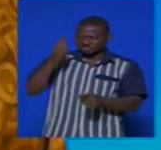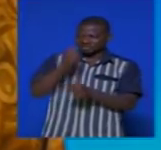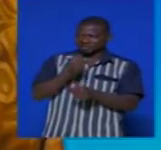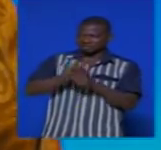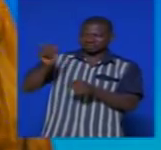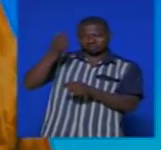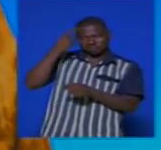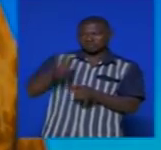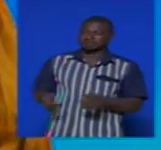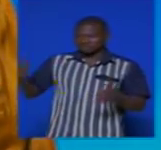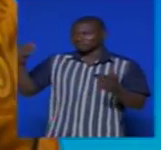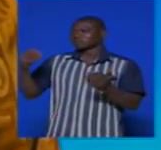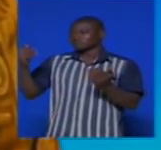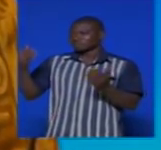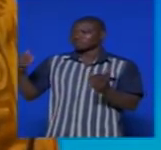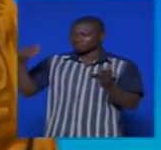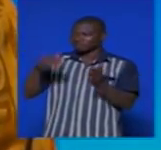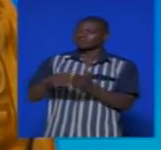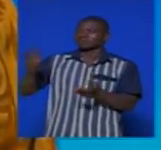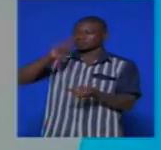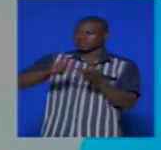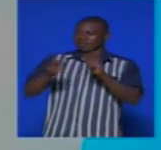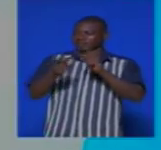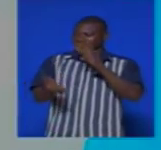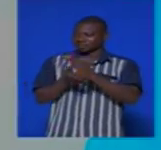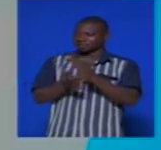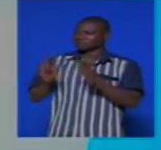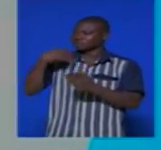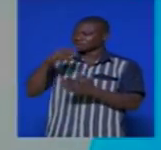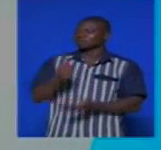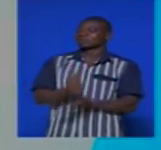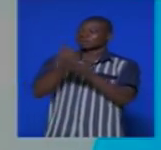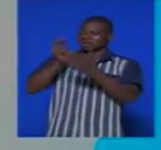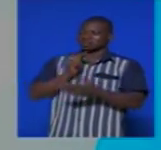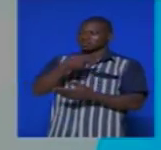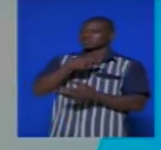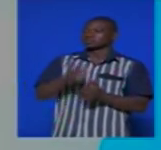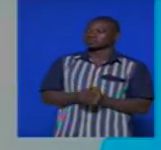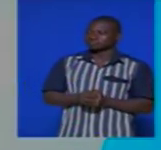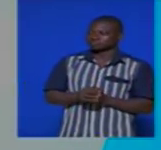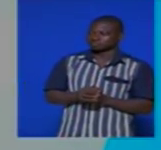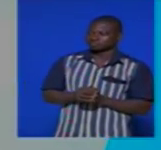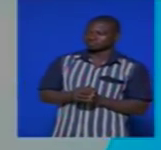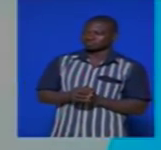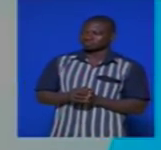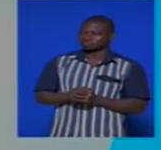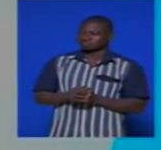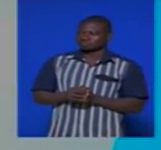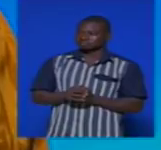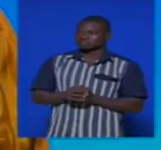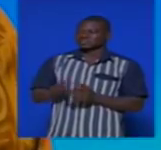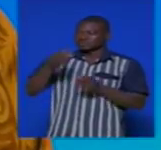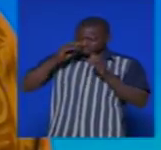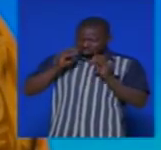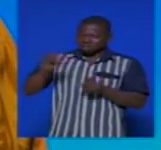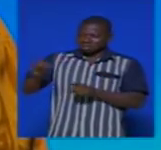donc des partenaires techniques donc qui nous appuient. Alors le MINEFIL contre donc les travailleurs des Nations Unies, c'est ça? Ce sera l'occasion d'inviter